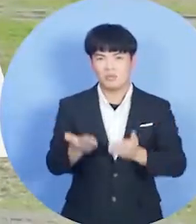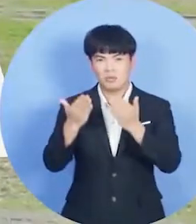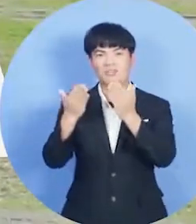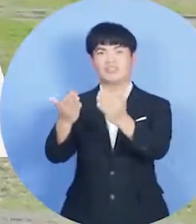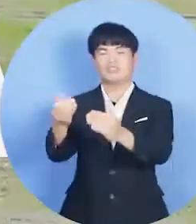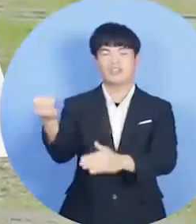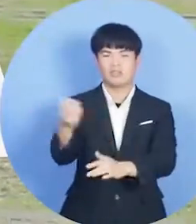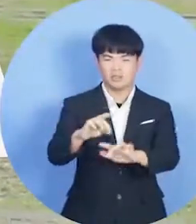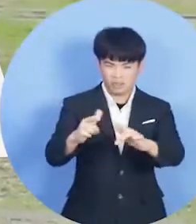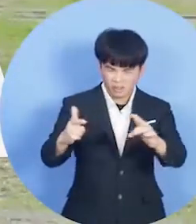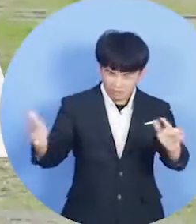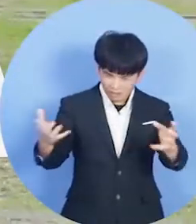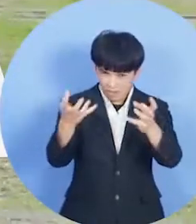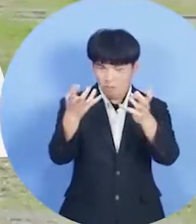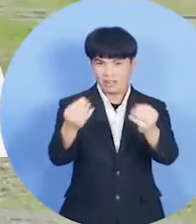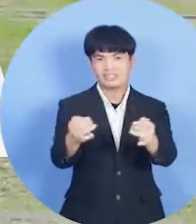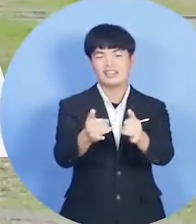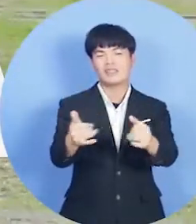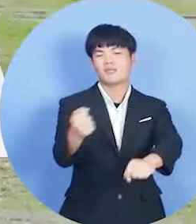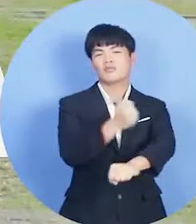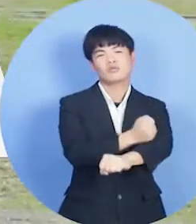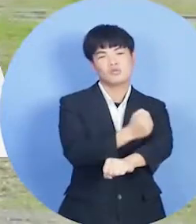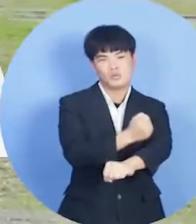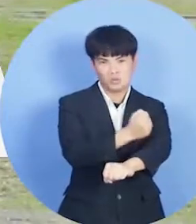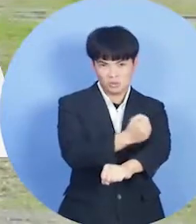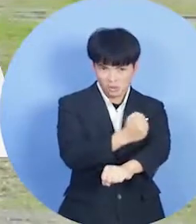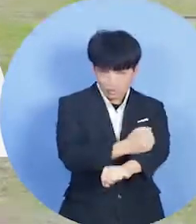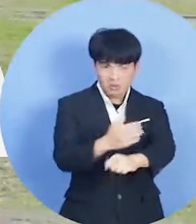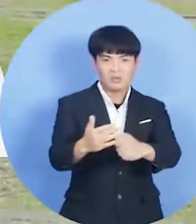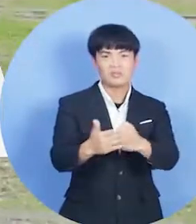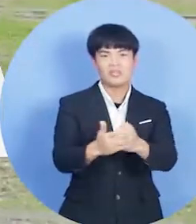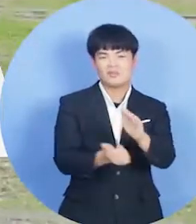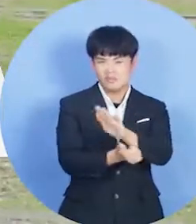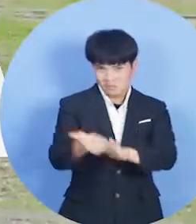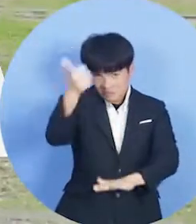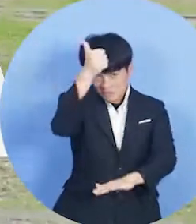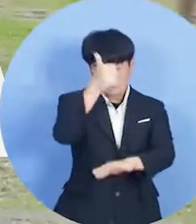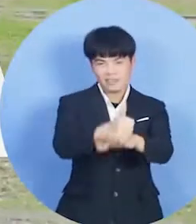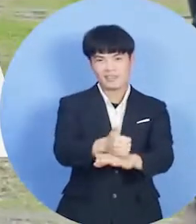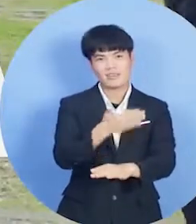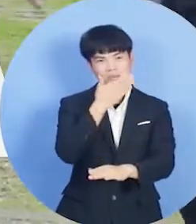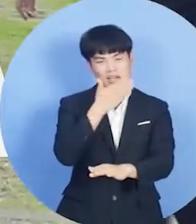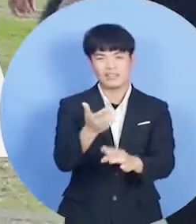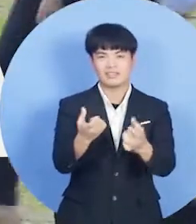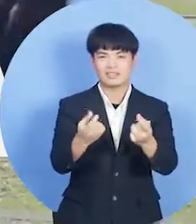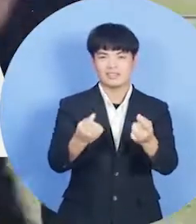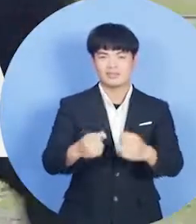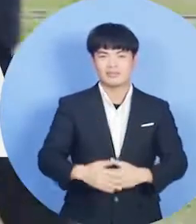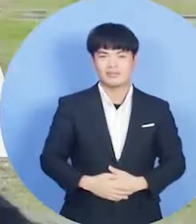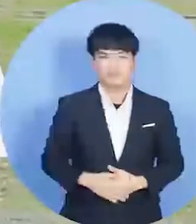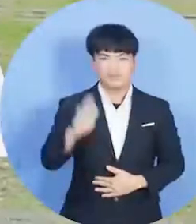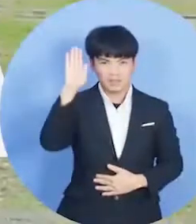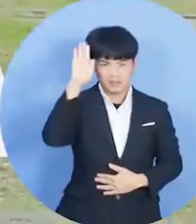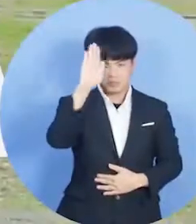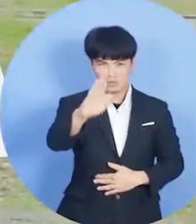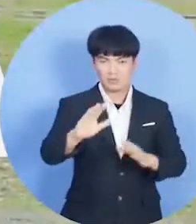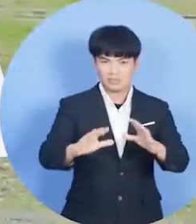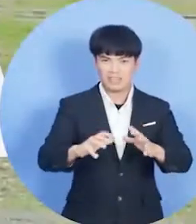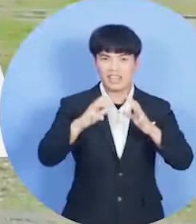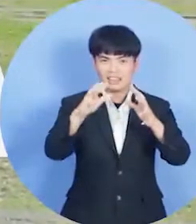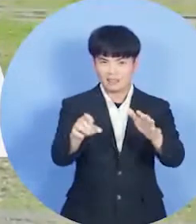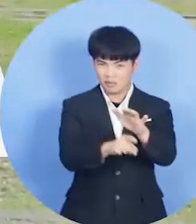분들의 열정으로 성공적인 축제를 이끌어냈습니다. 앞으로 세계 속으로